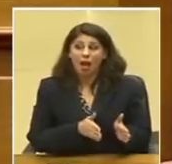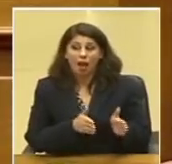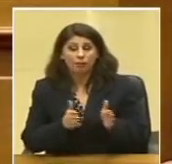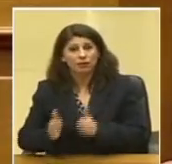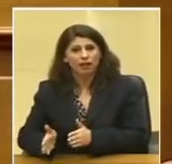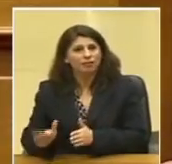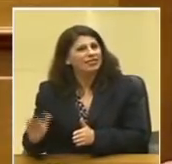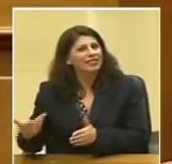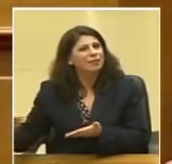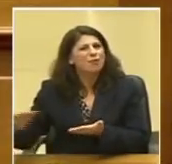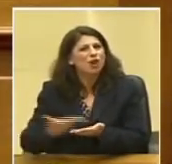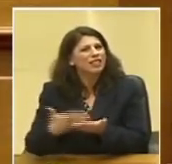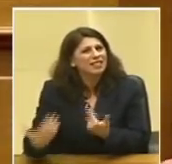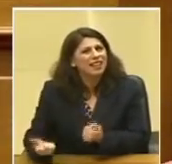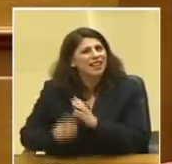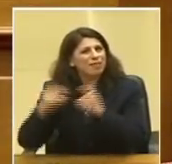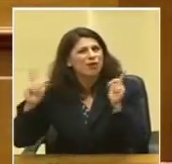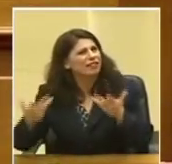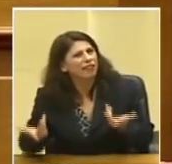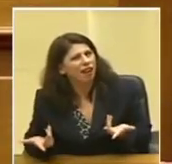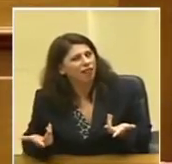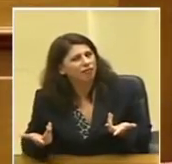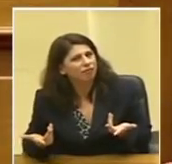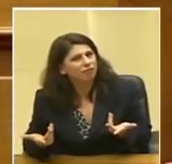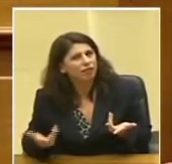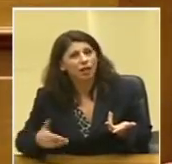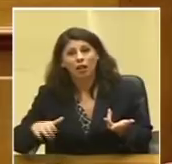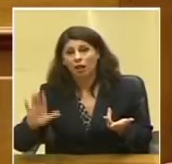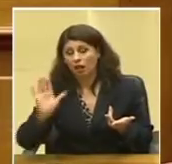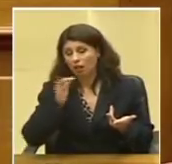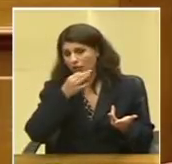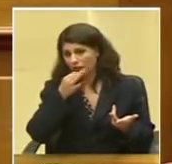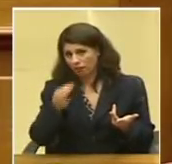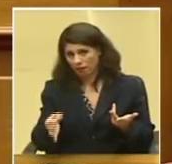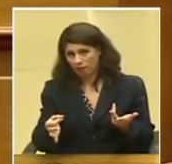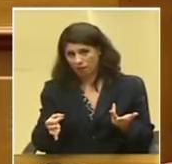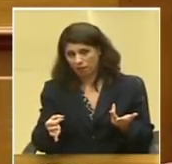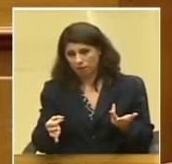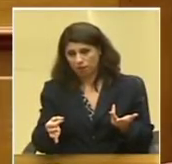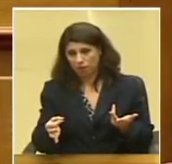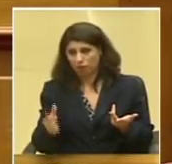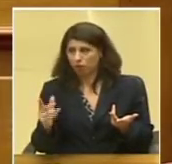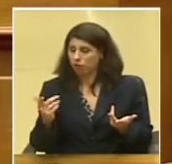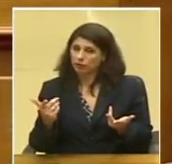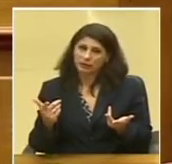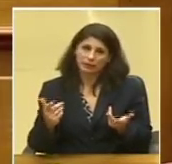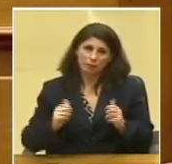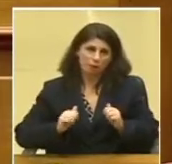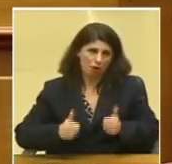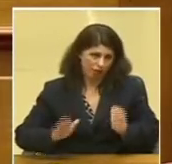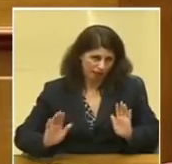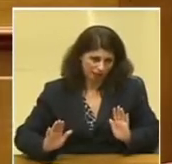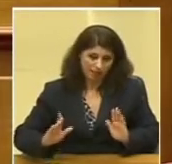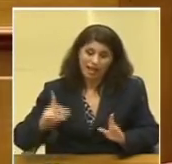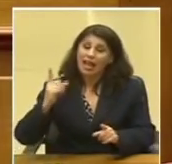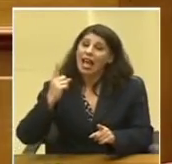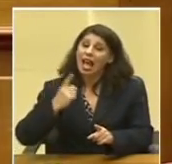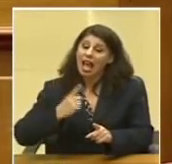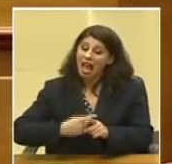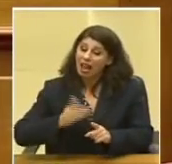ποια είναι η πρόταση της Νέας Δημοκρατίας? Δεν θα αναφερθώ σε δίκη προθέσεων. Ο ελληνικός λαός μας παρακολούθησε όλο